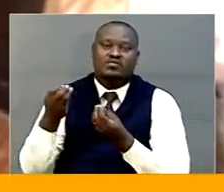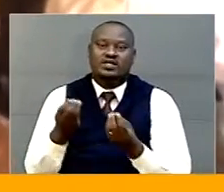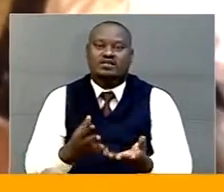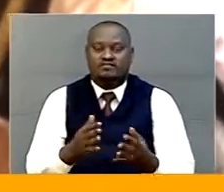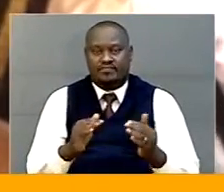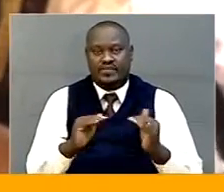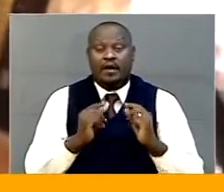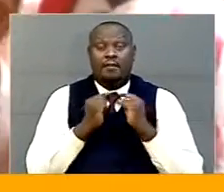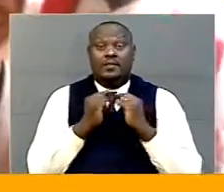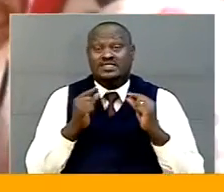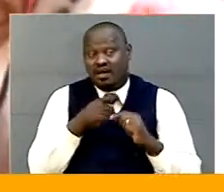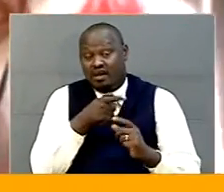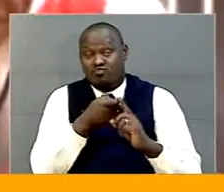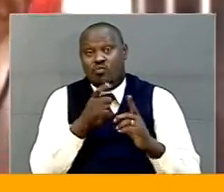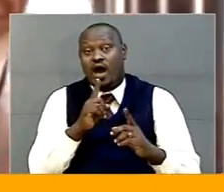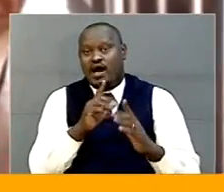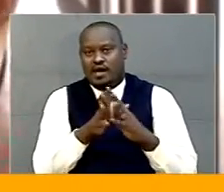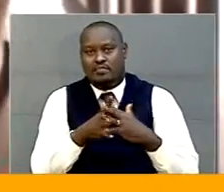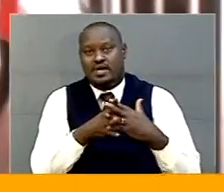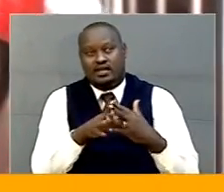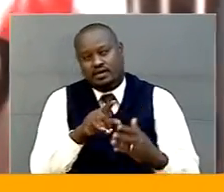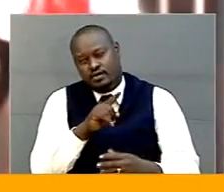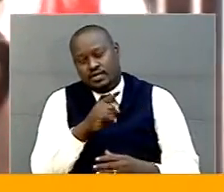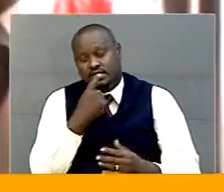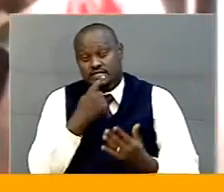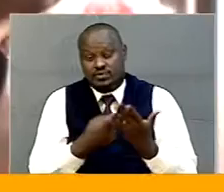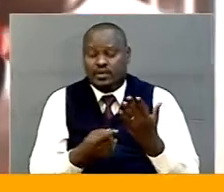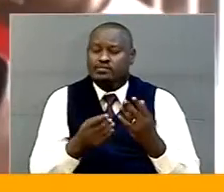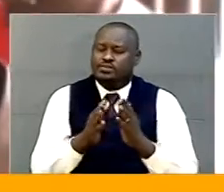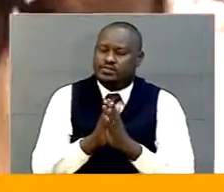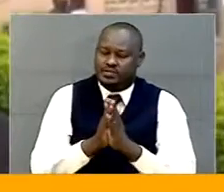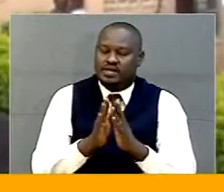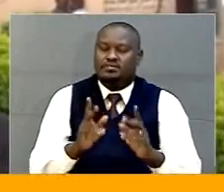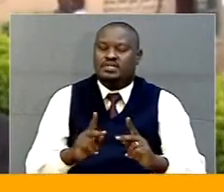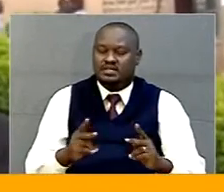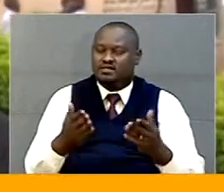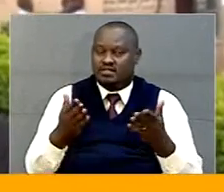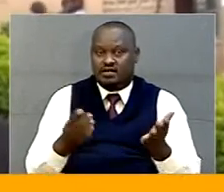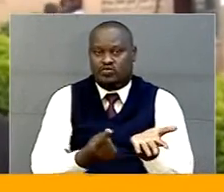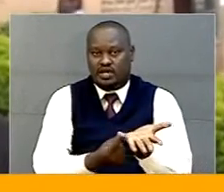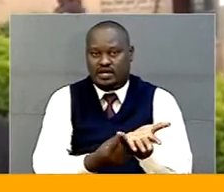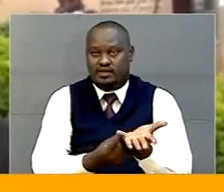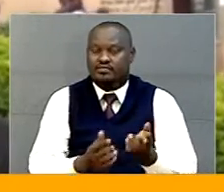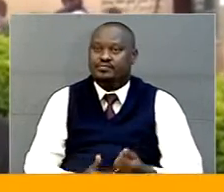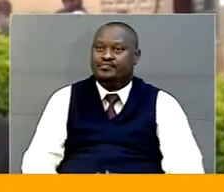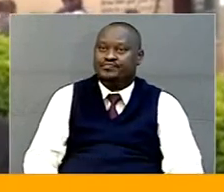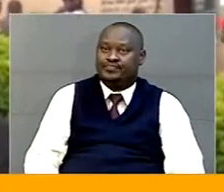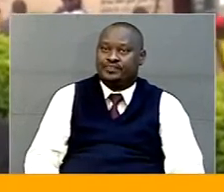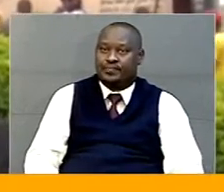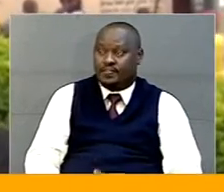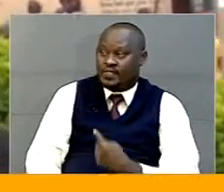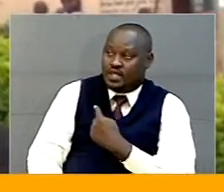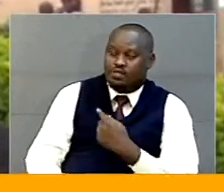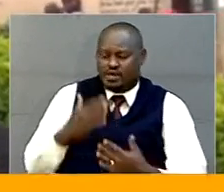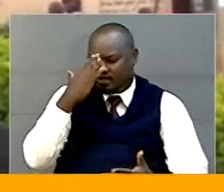New Jersey America yena asabire mirembo okubukala mu nsene yabalamu. I believe strongly that there will be such